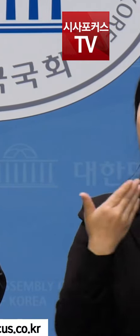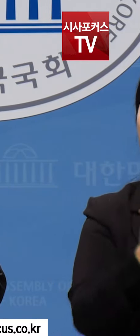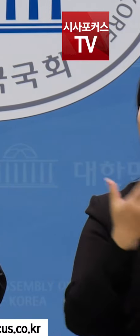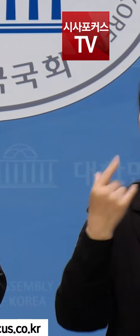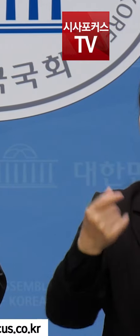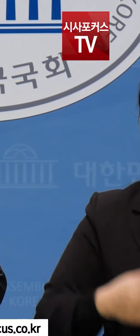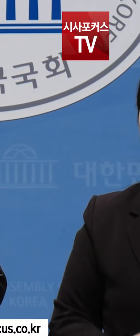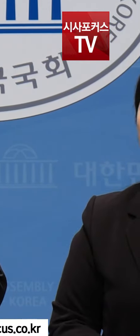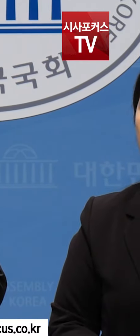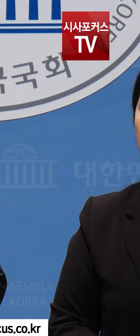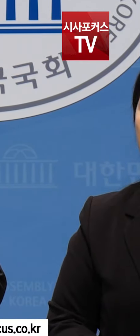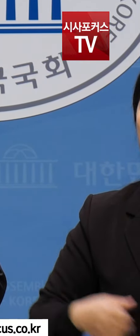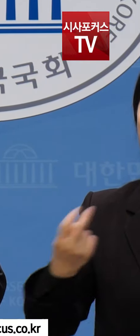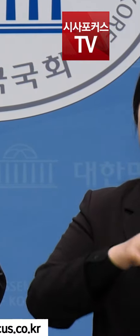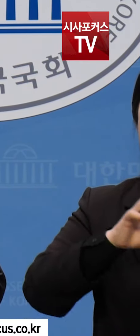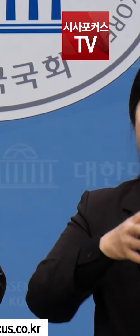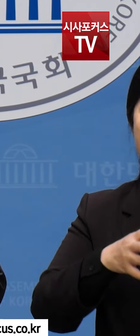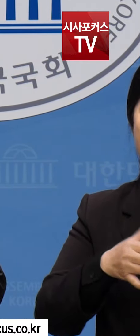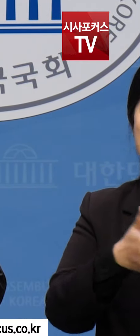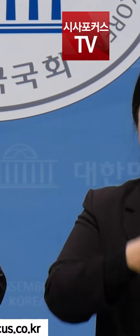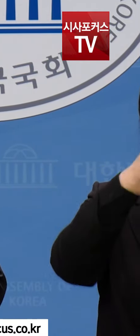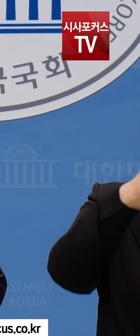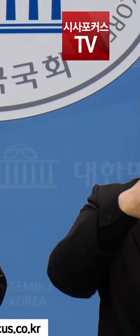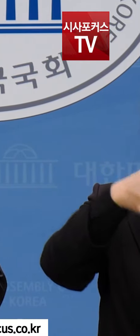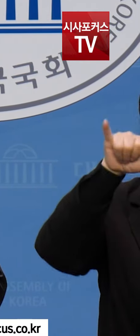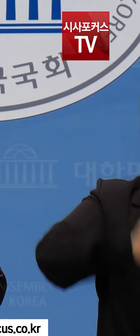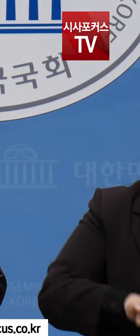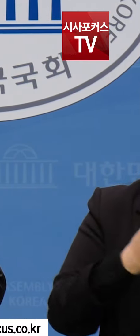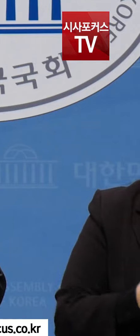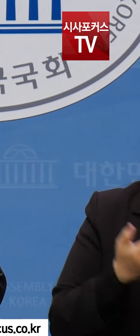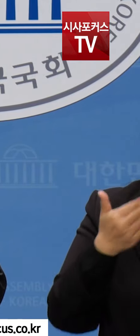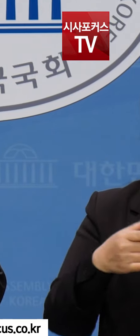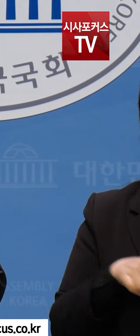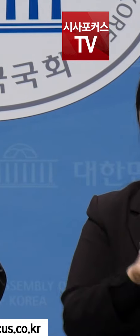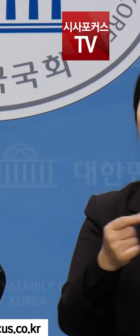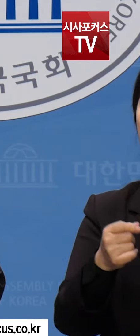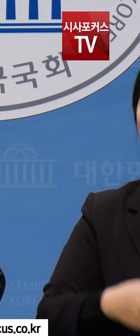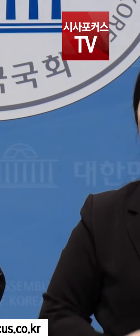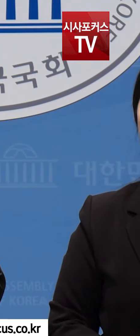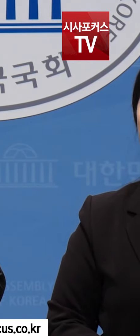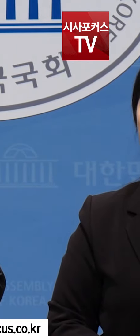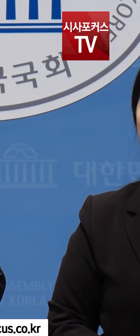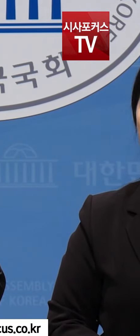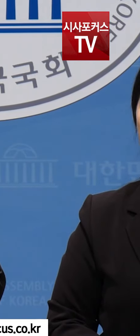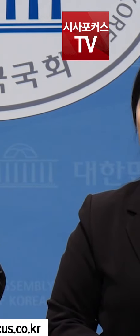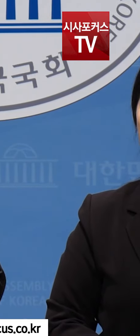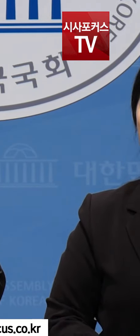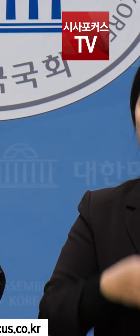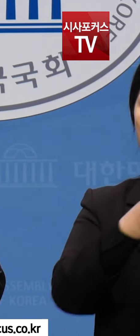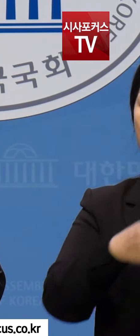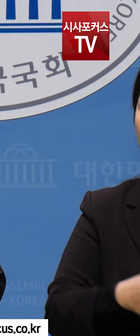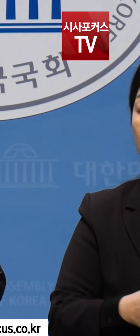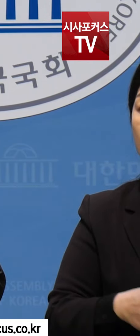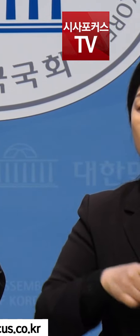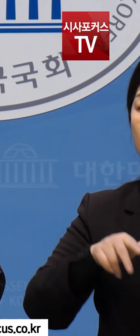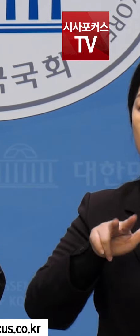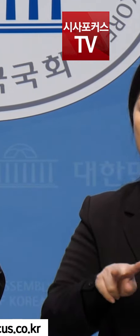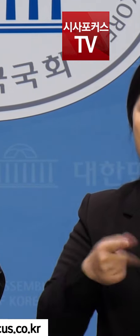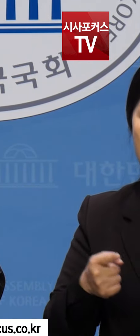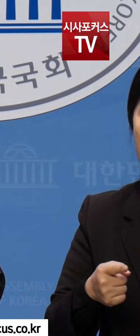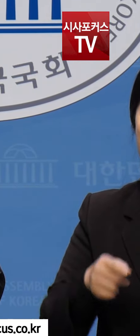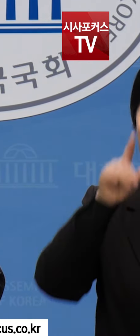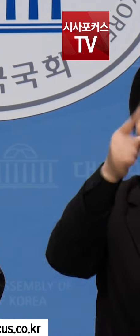것이며 국격을 심각히 훼손하는 일입니다. 윤 대통령은 지금이라도 이